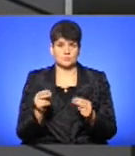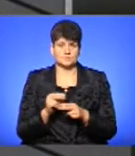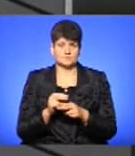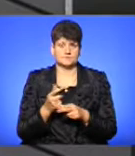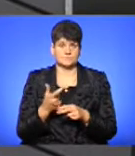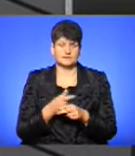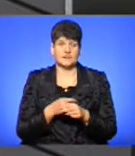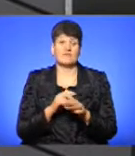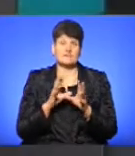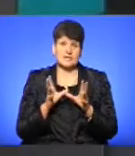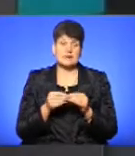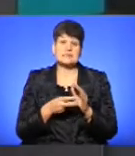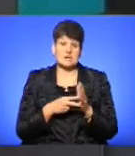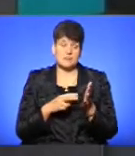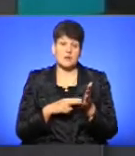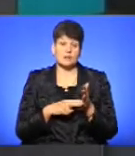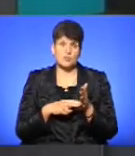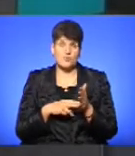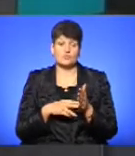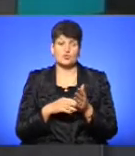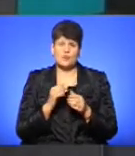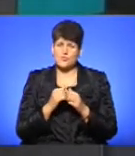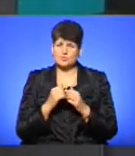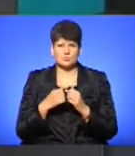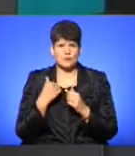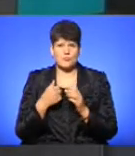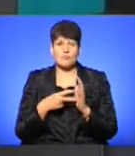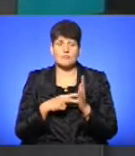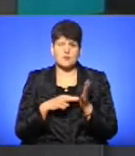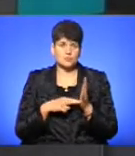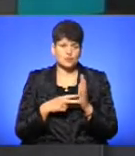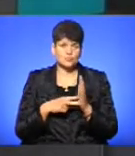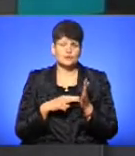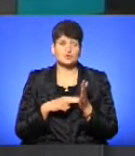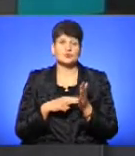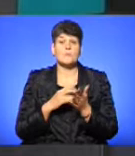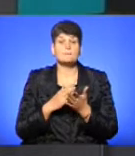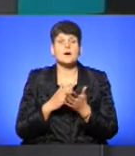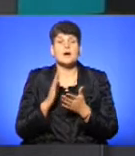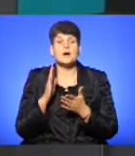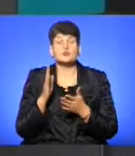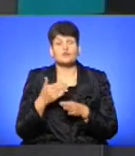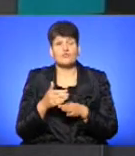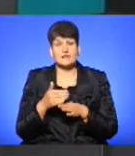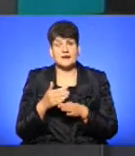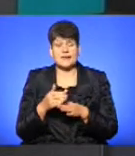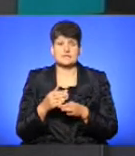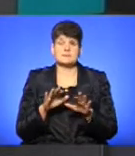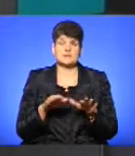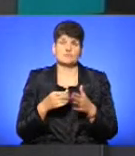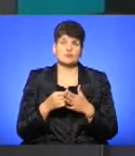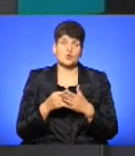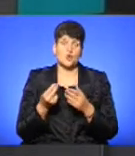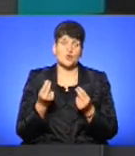Взагалі заплановано, щорічно планується, що мають виділяти з місцевих бюджетів кошти для